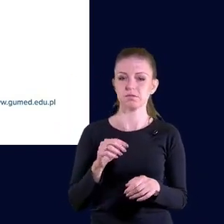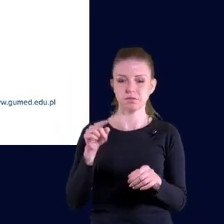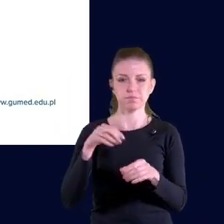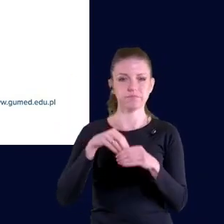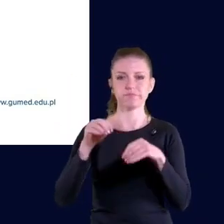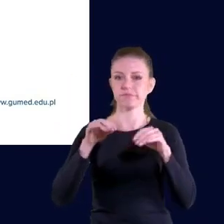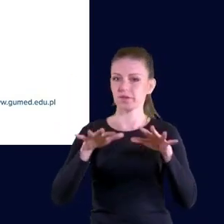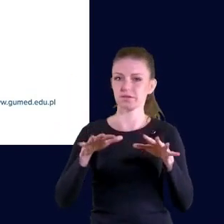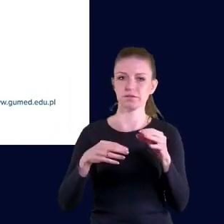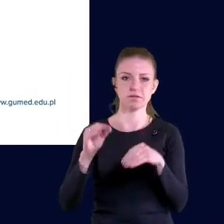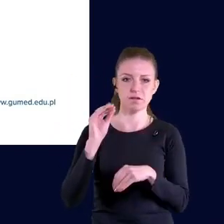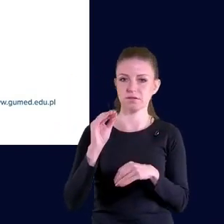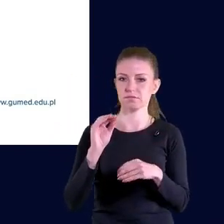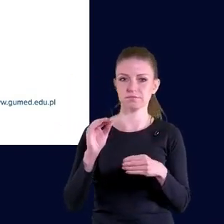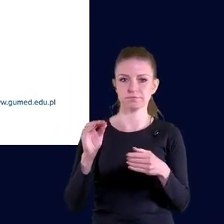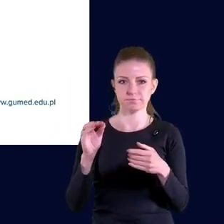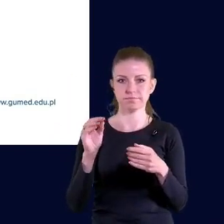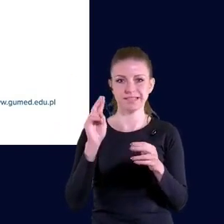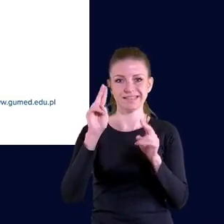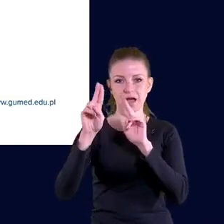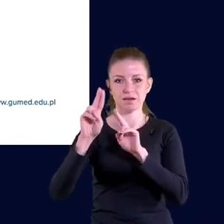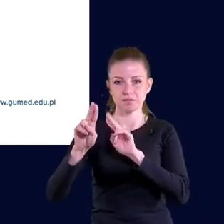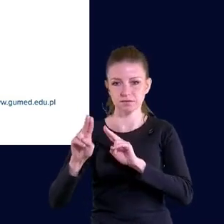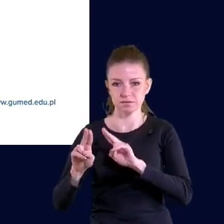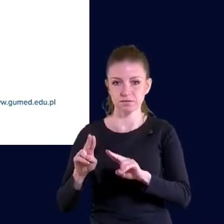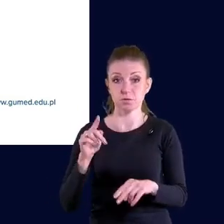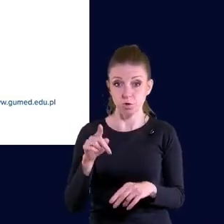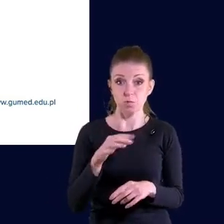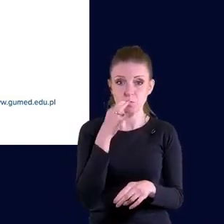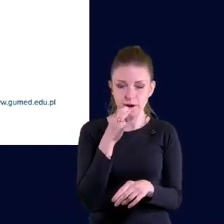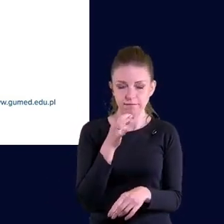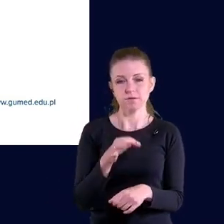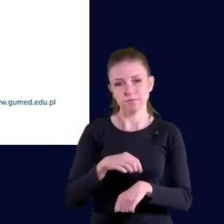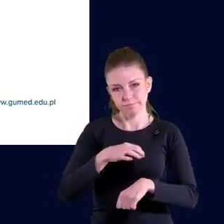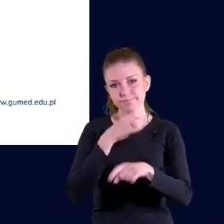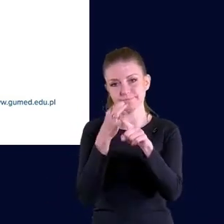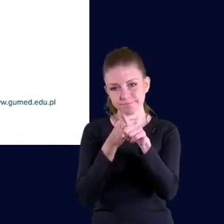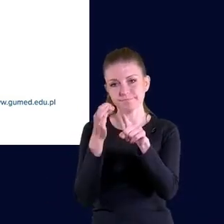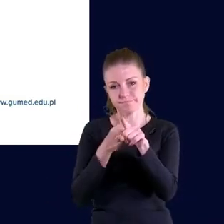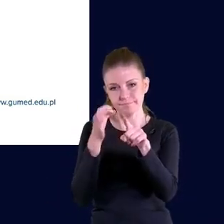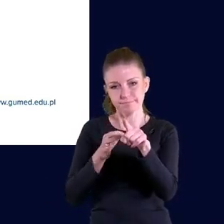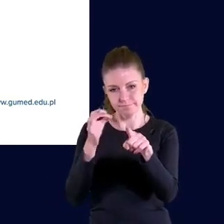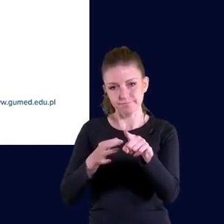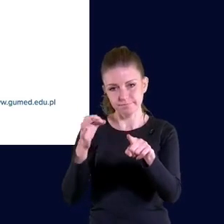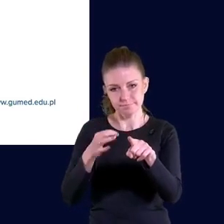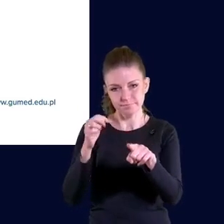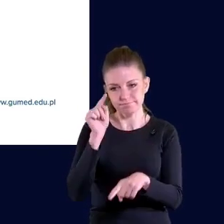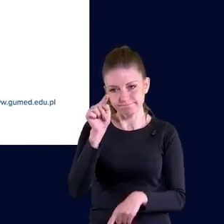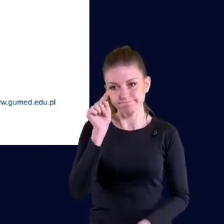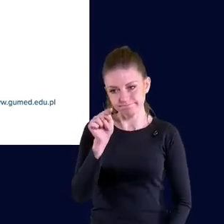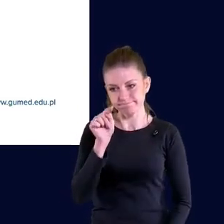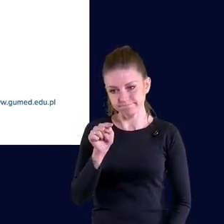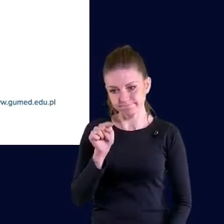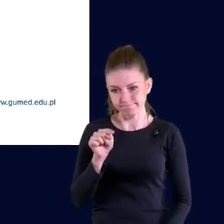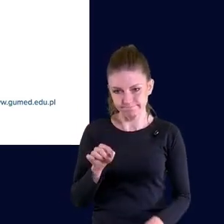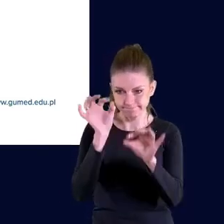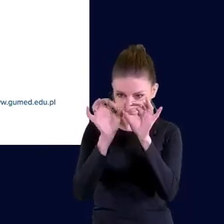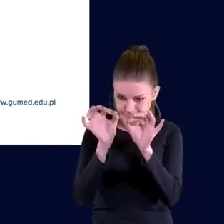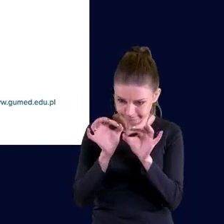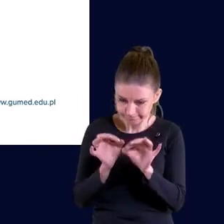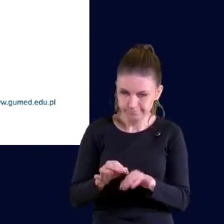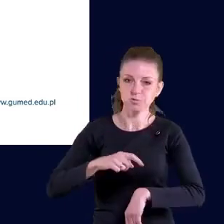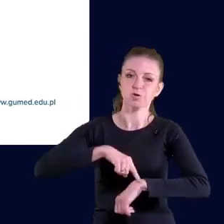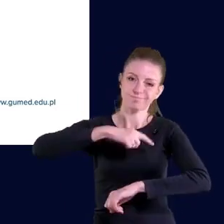rozbudowaną hierarchię znaczników i pracę nad nimi już zaczyna być zajęciem bardzo czasochłonnym drobiazgowym